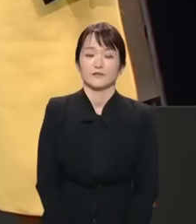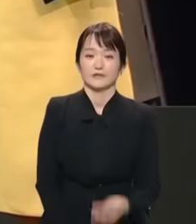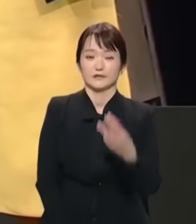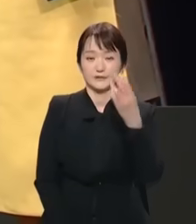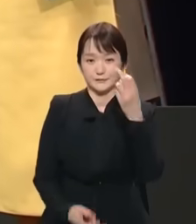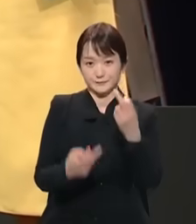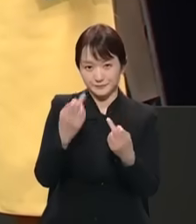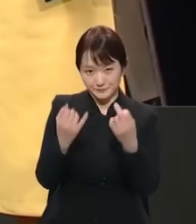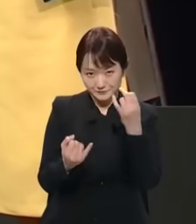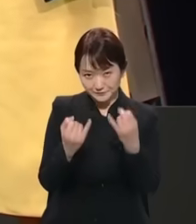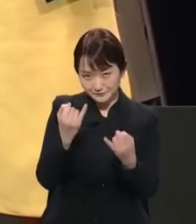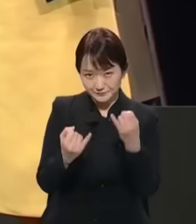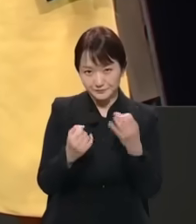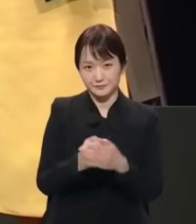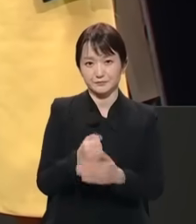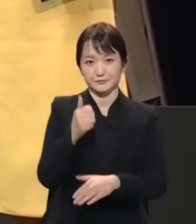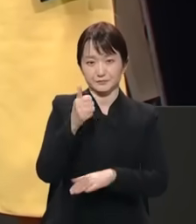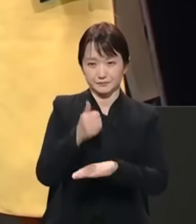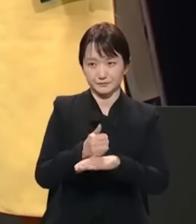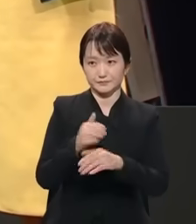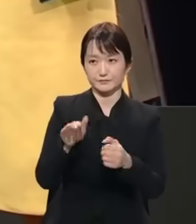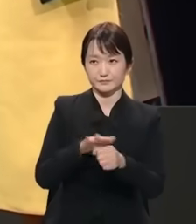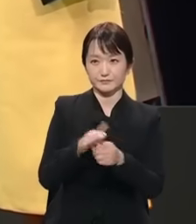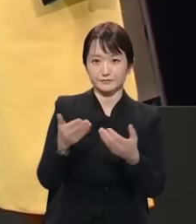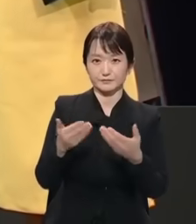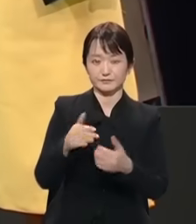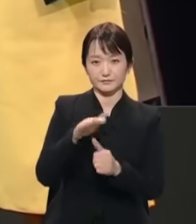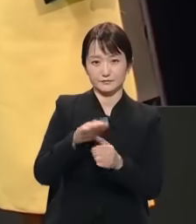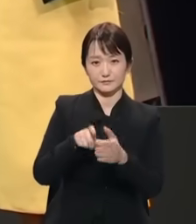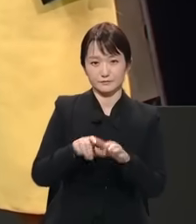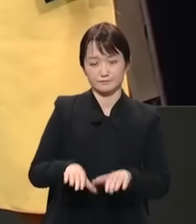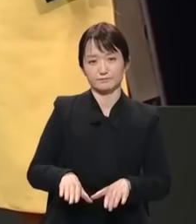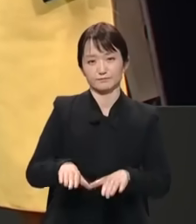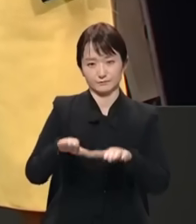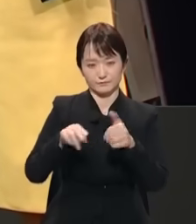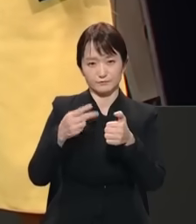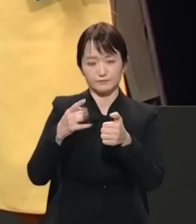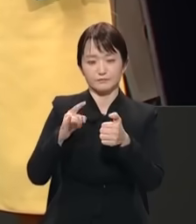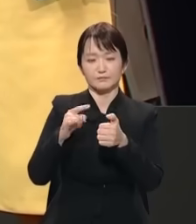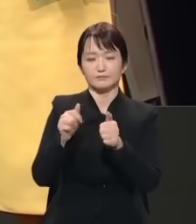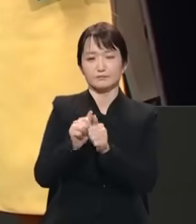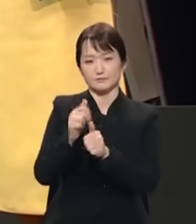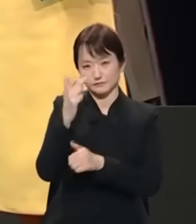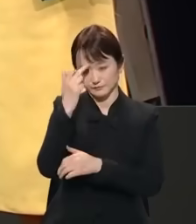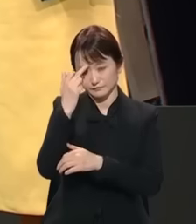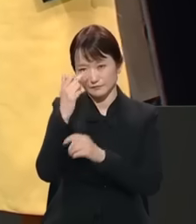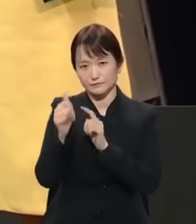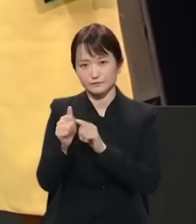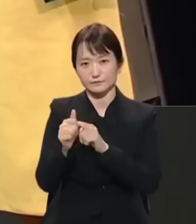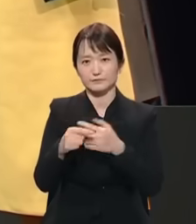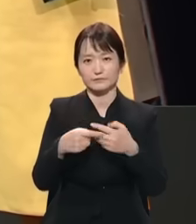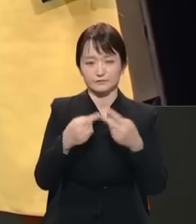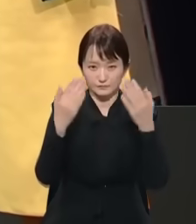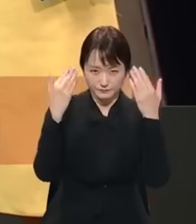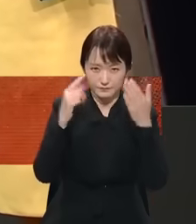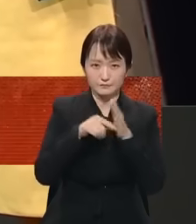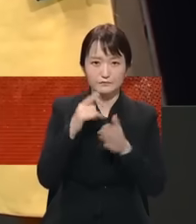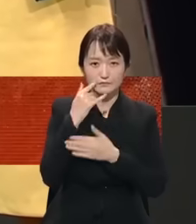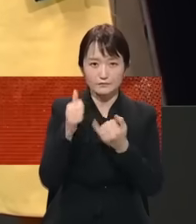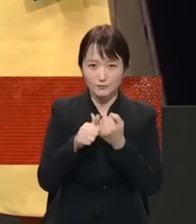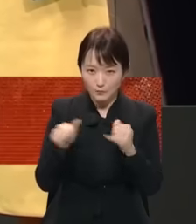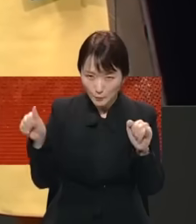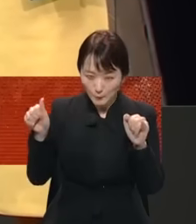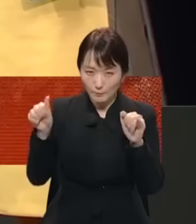3남매 중 막내로 사랑을 받으며 유년 시절을 보낸 50대 남성 최 씨. 초등학교 때 부모님이 이혼하시고 형